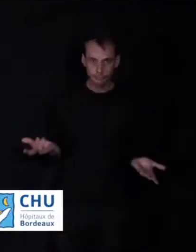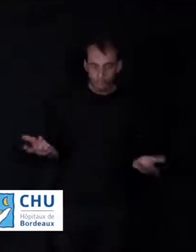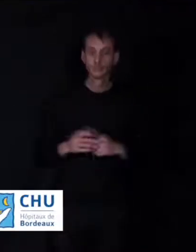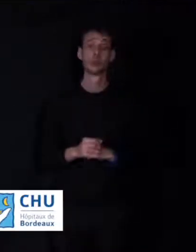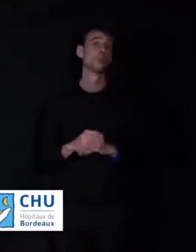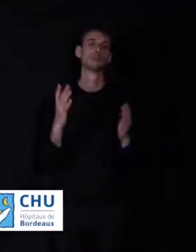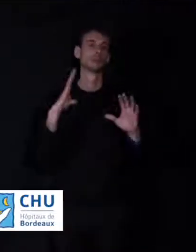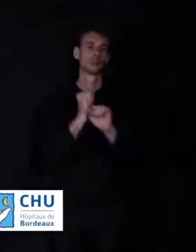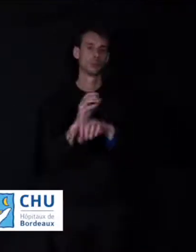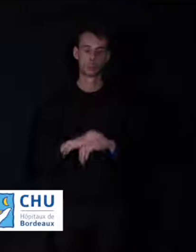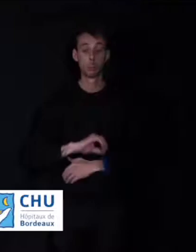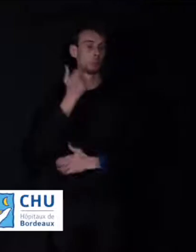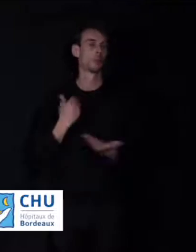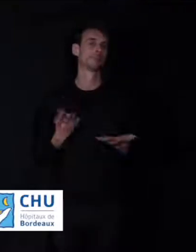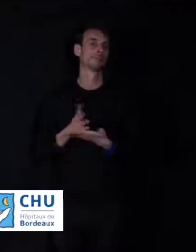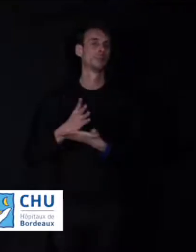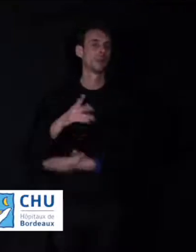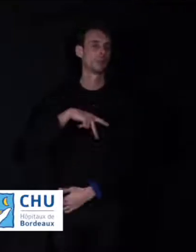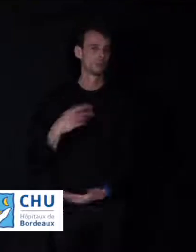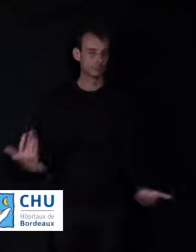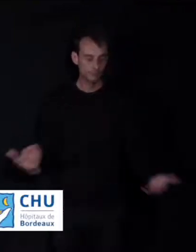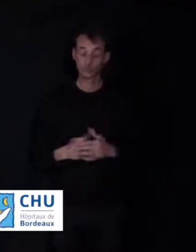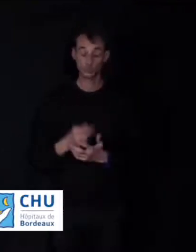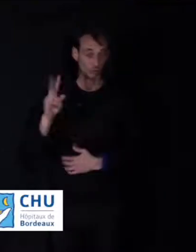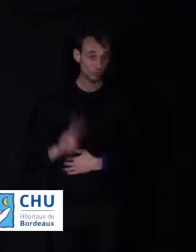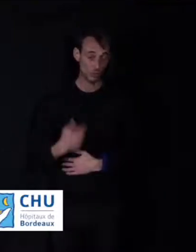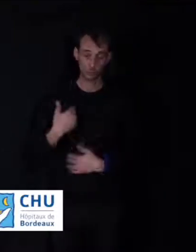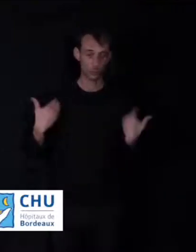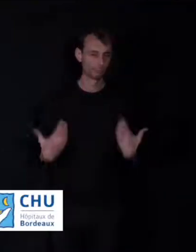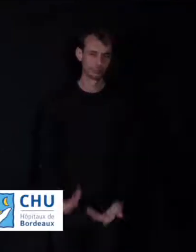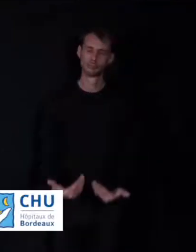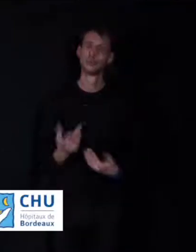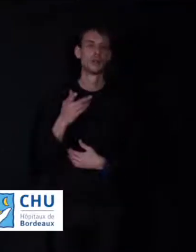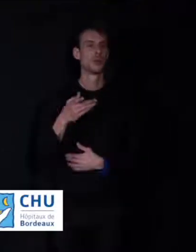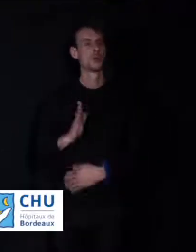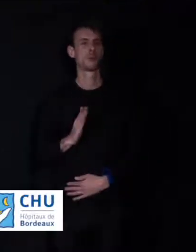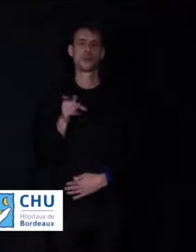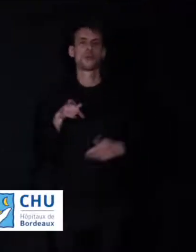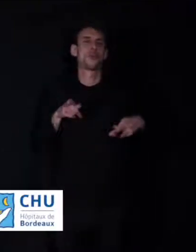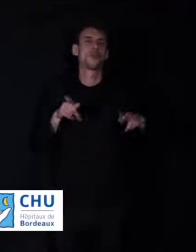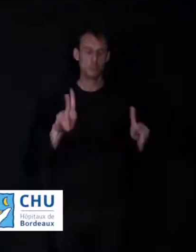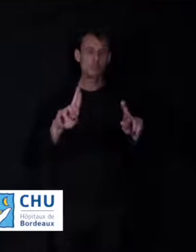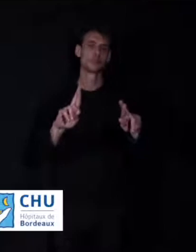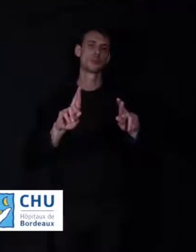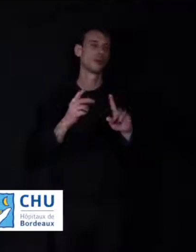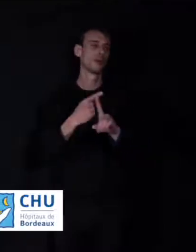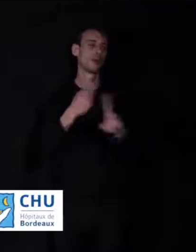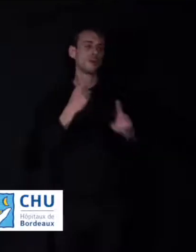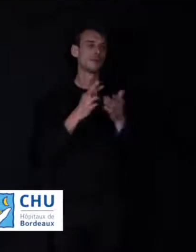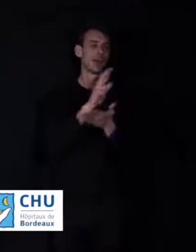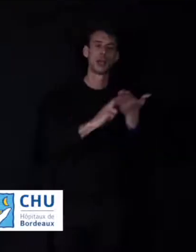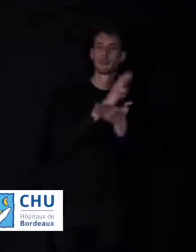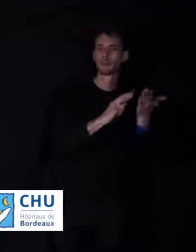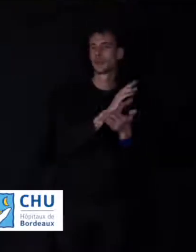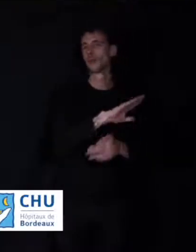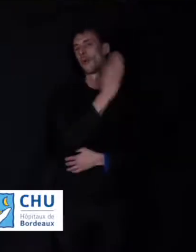Tout d'abord, mon parcours. Je suis un produit 100% bordelais, même si je suis béarnais d'origine.